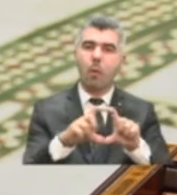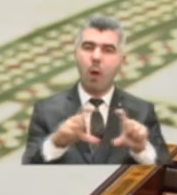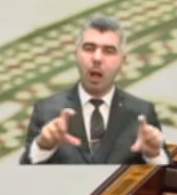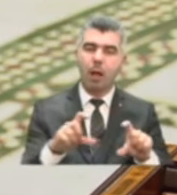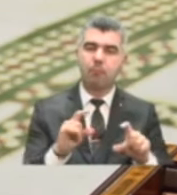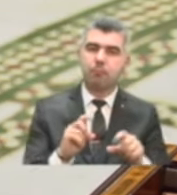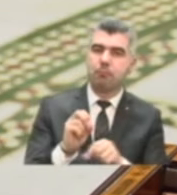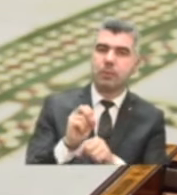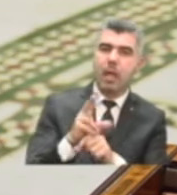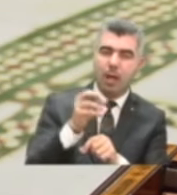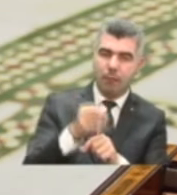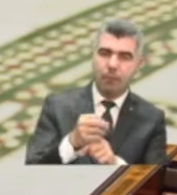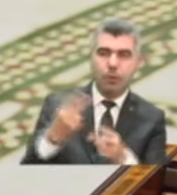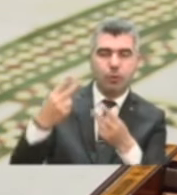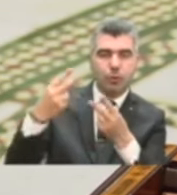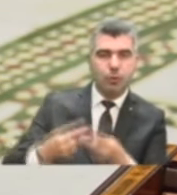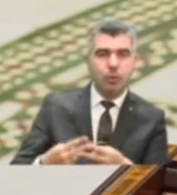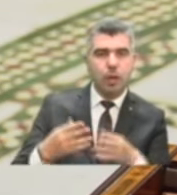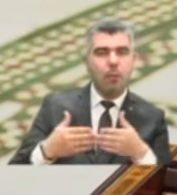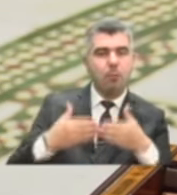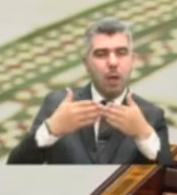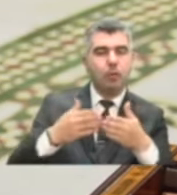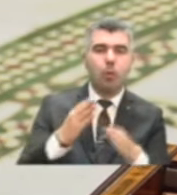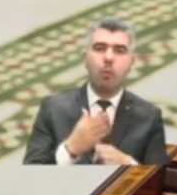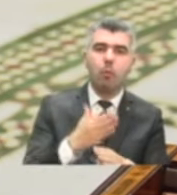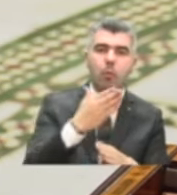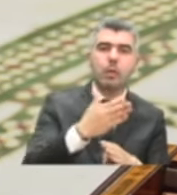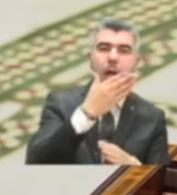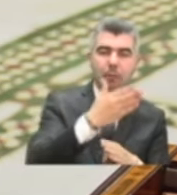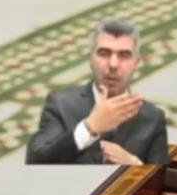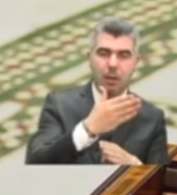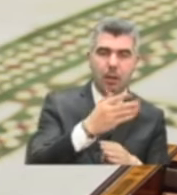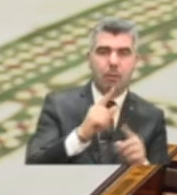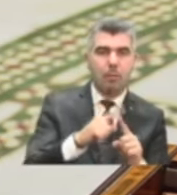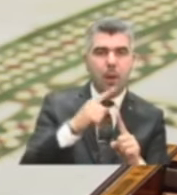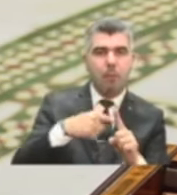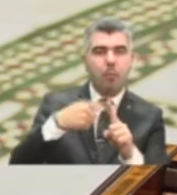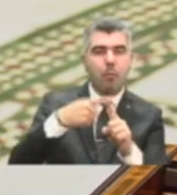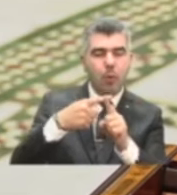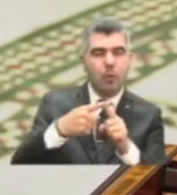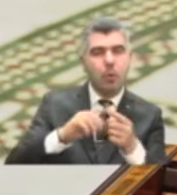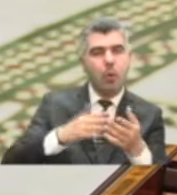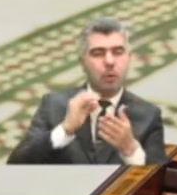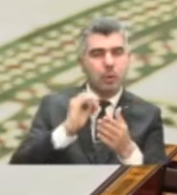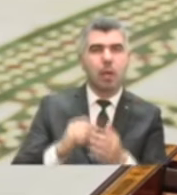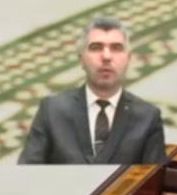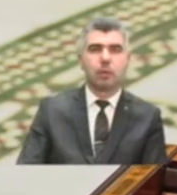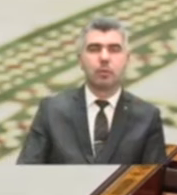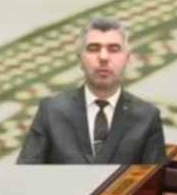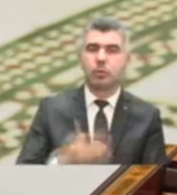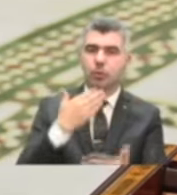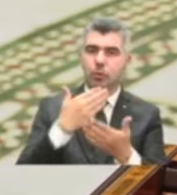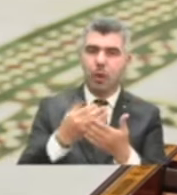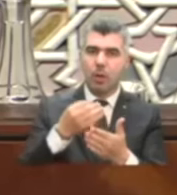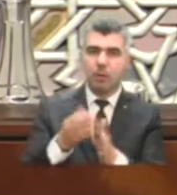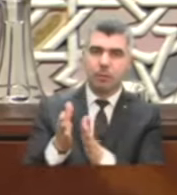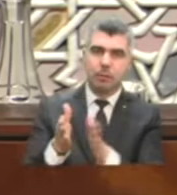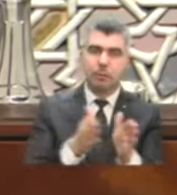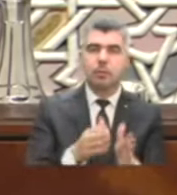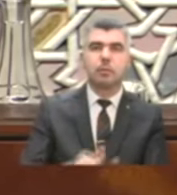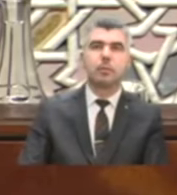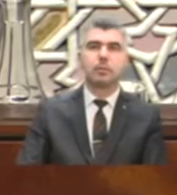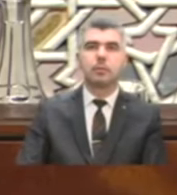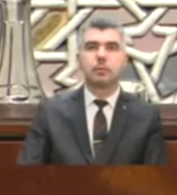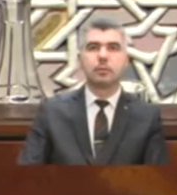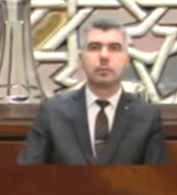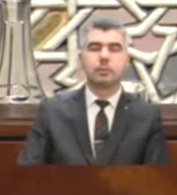اللي تيوصلوا للموانئ المغربية مستقبلا على أن لا تتجاوز أثمنة الخطوط المجاورة. شكرا. شكرا